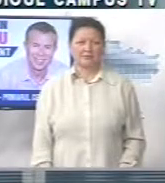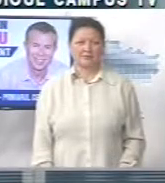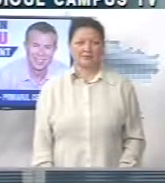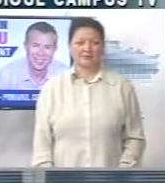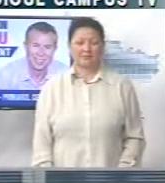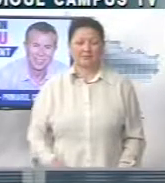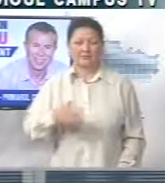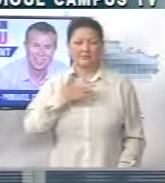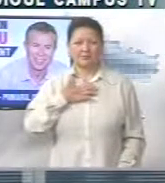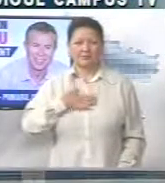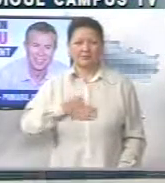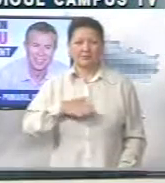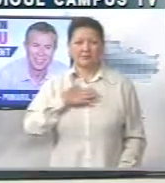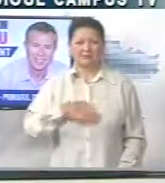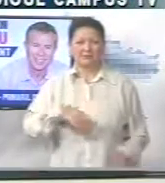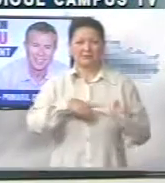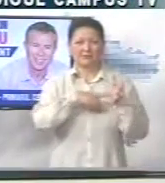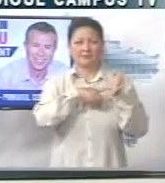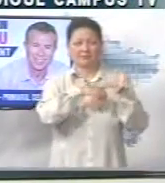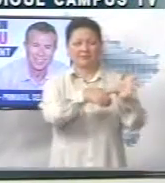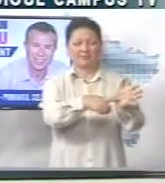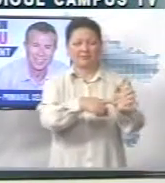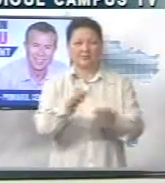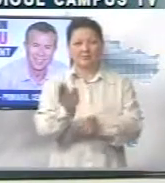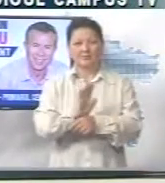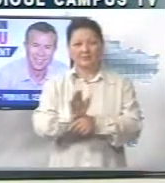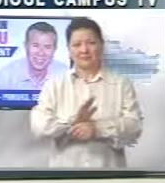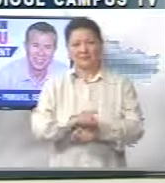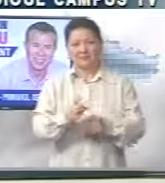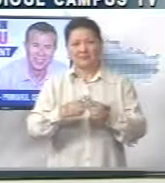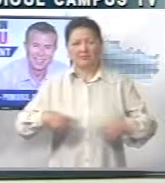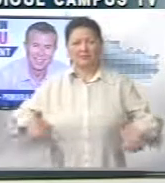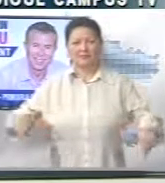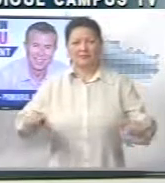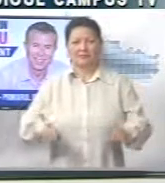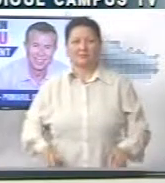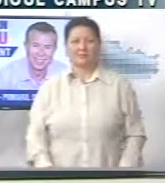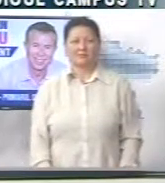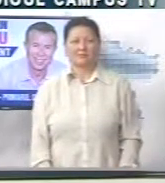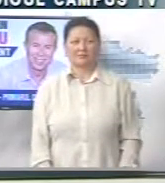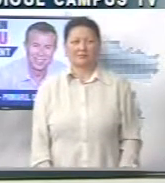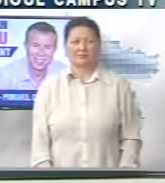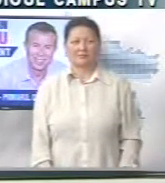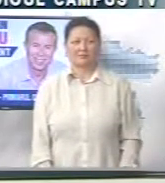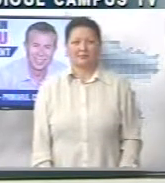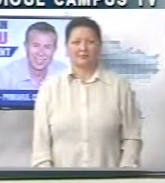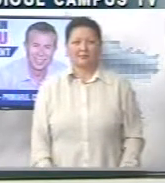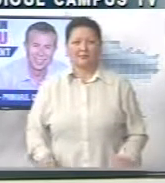Da, vreau să arătăm telespectatorilor noștri în detaliu